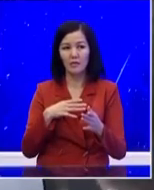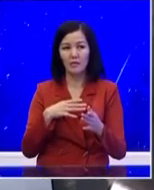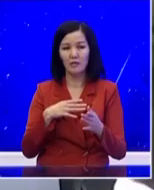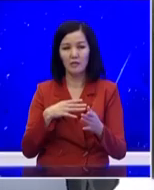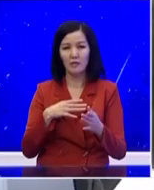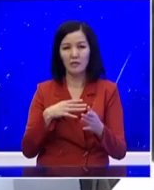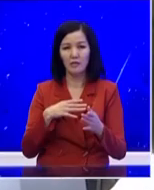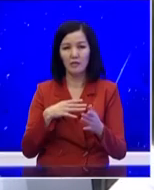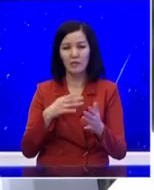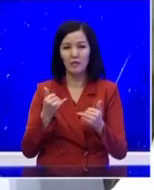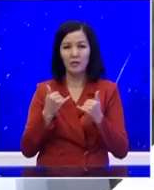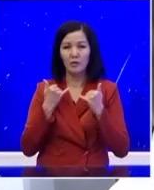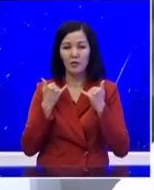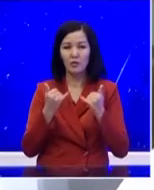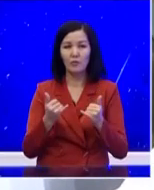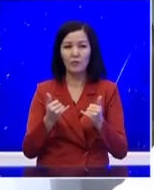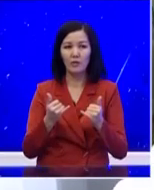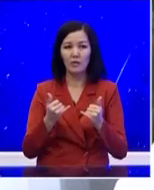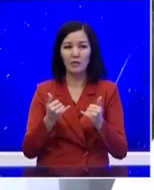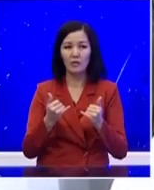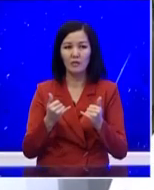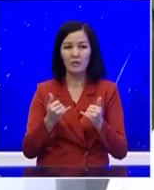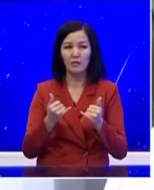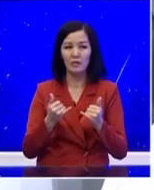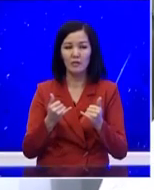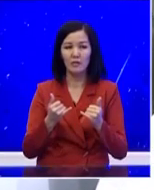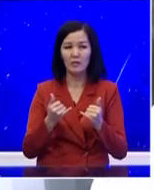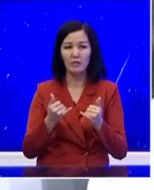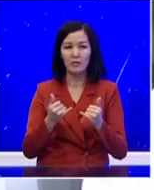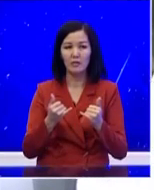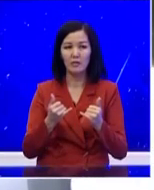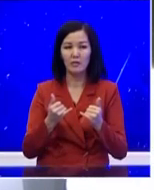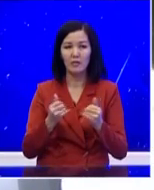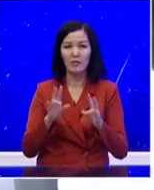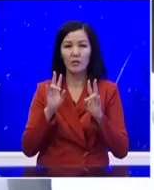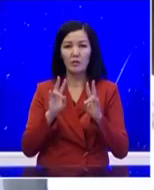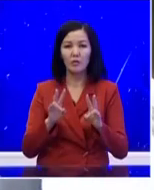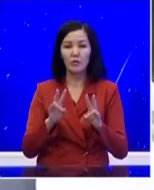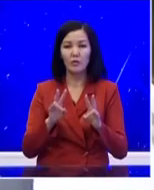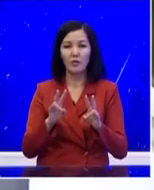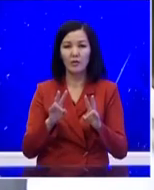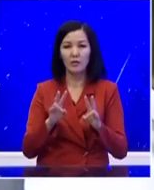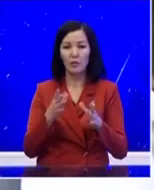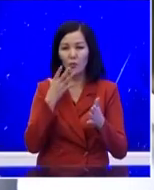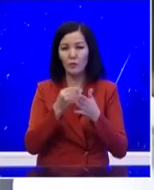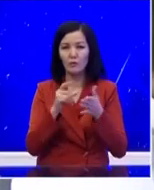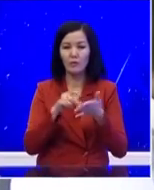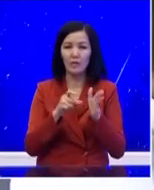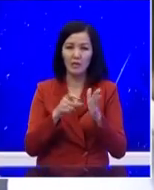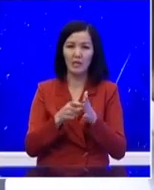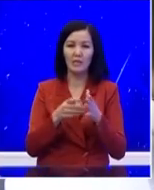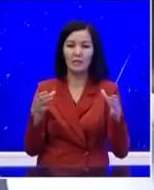сыйлауды, құрметін көрсетуді, бағалауды сағынуды үйрендім. Алайда бала жүрегі сыныптастарымды,